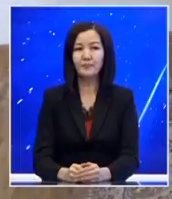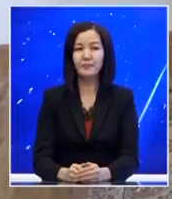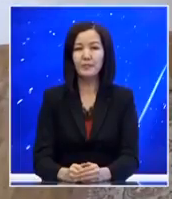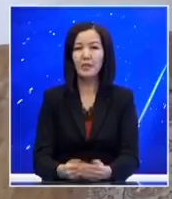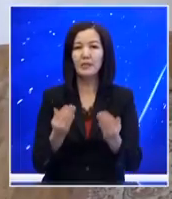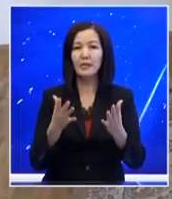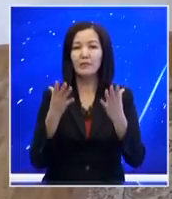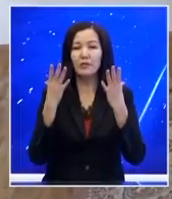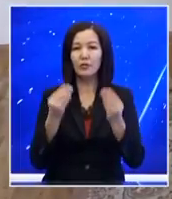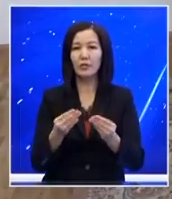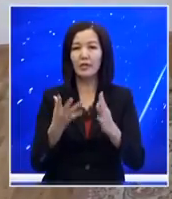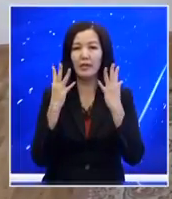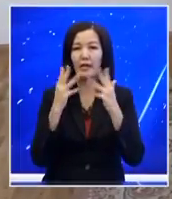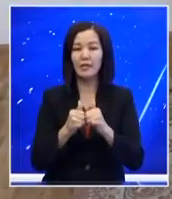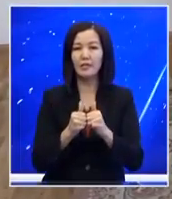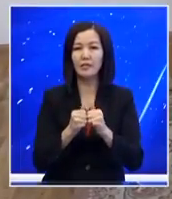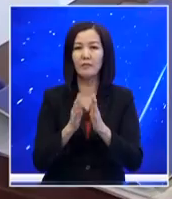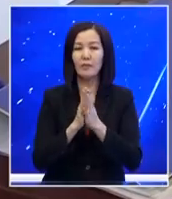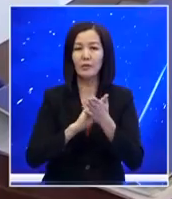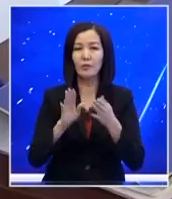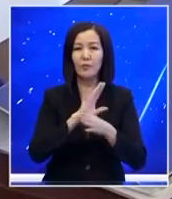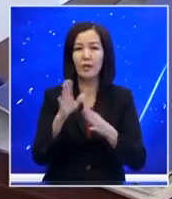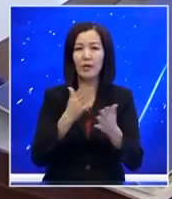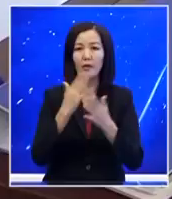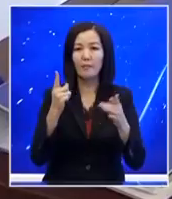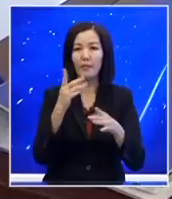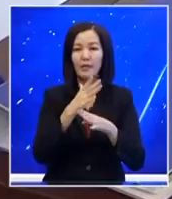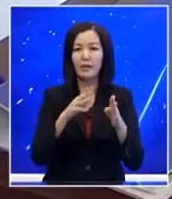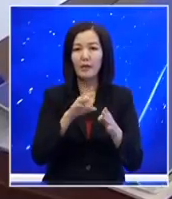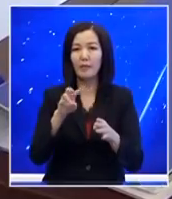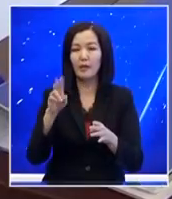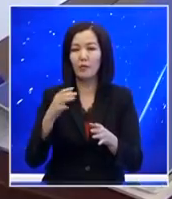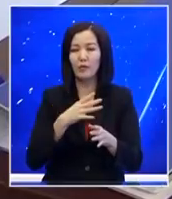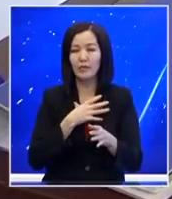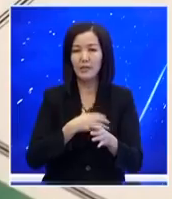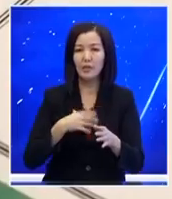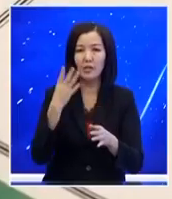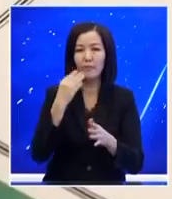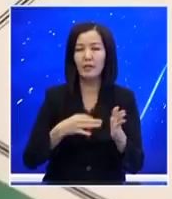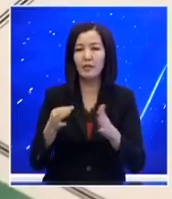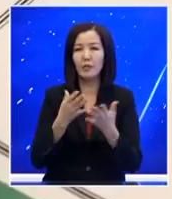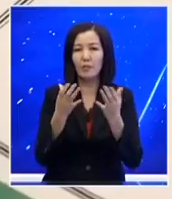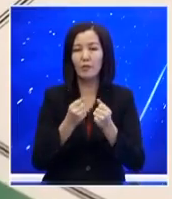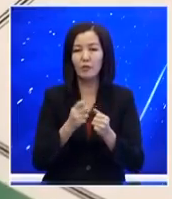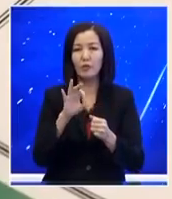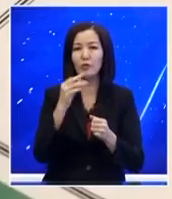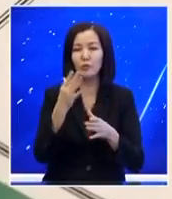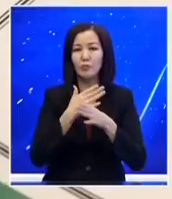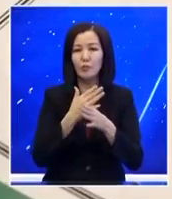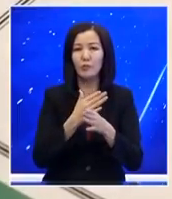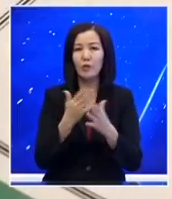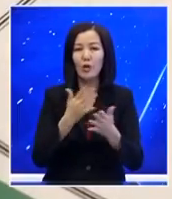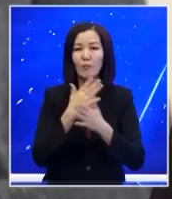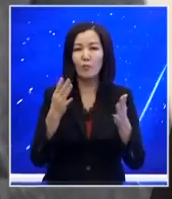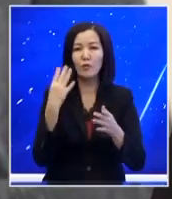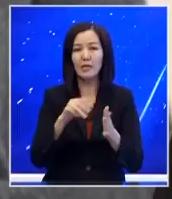На сегодняшний день количество поступивших заявок превысило 1,5-миллионное значение. В Алматинской области получателями социальной помощи стали